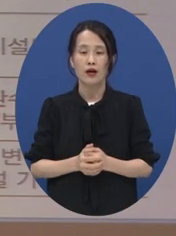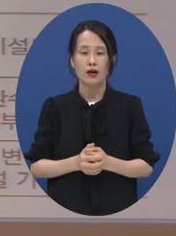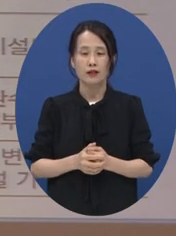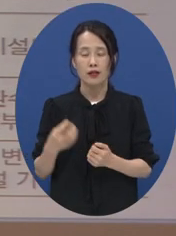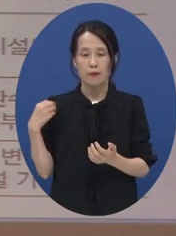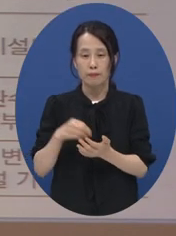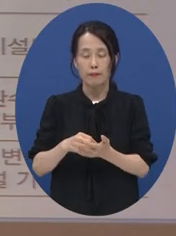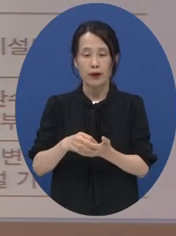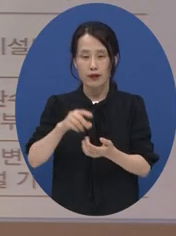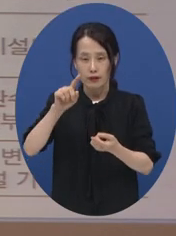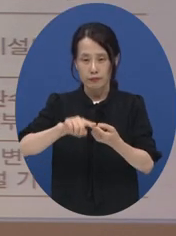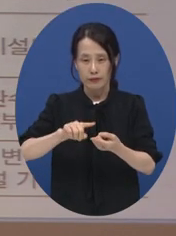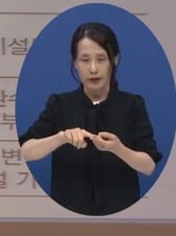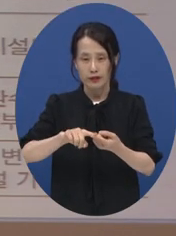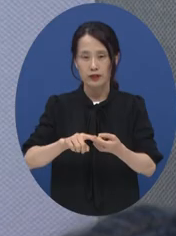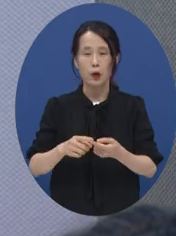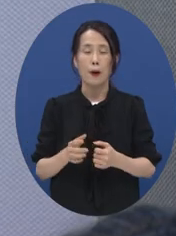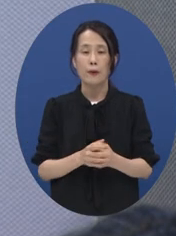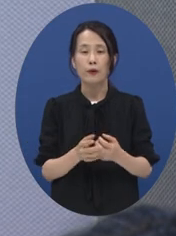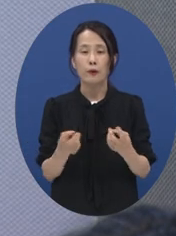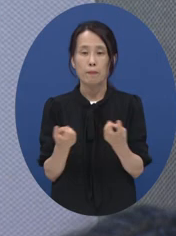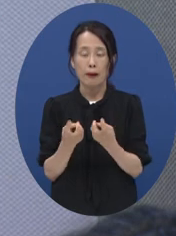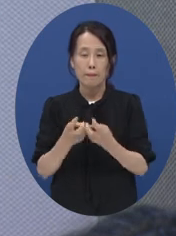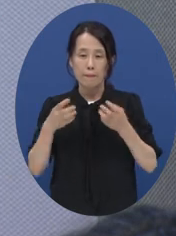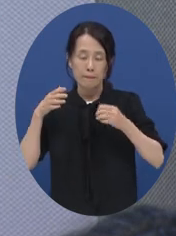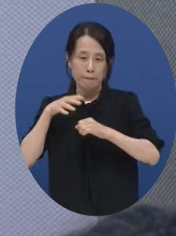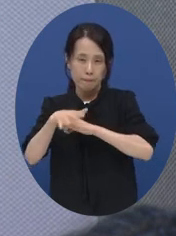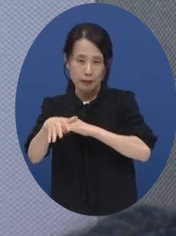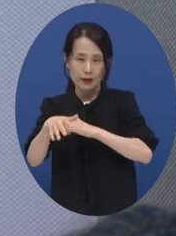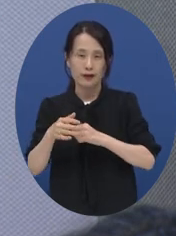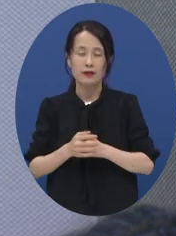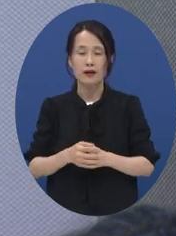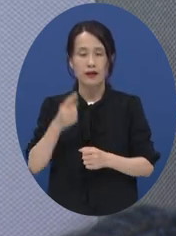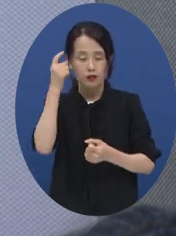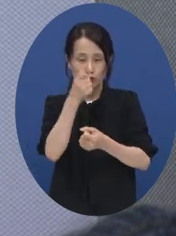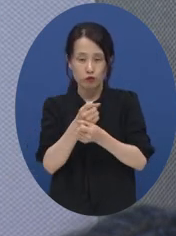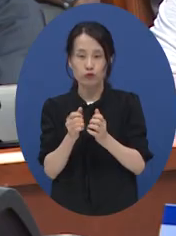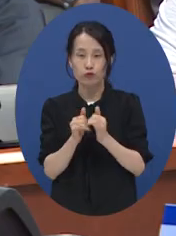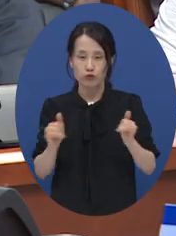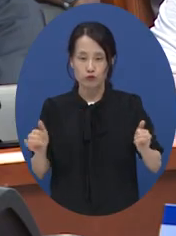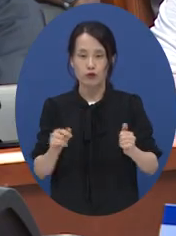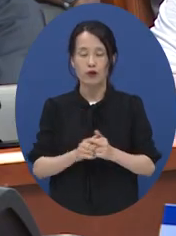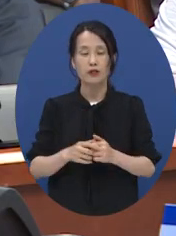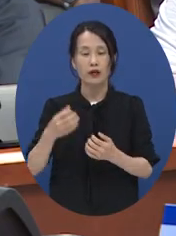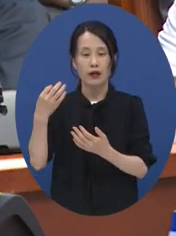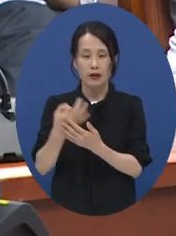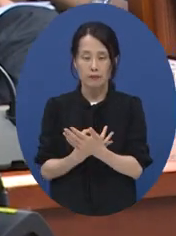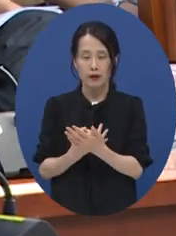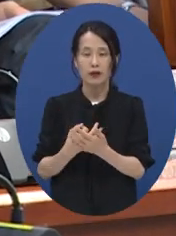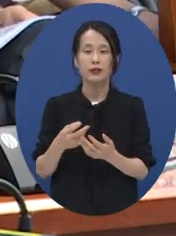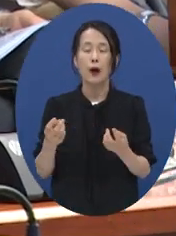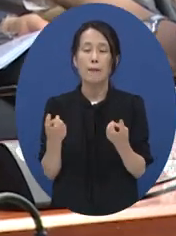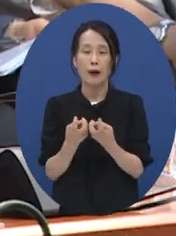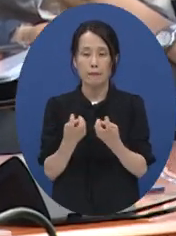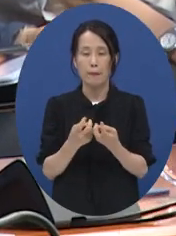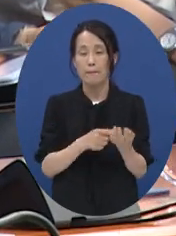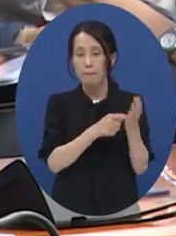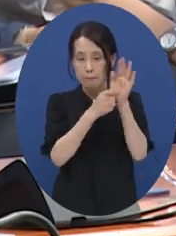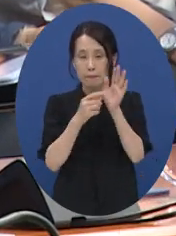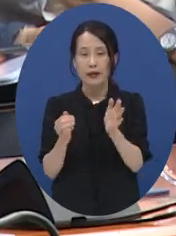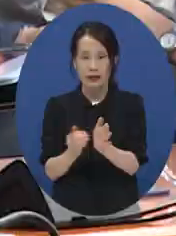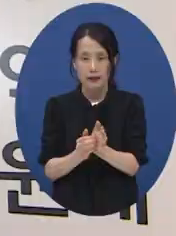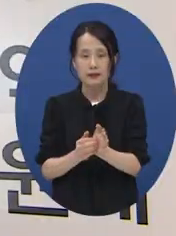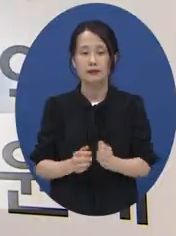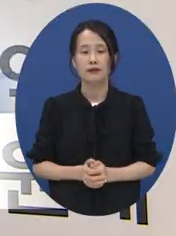환수 실태와 도민 환원제 도입 방향을, 이성용 경기연구원 선임연구위원이 개발이익 도민 환원제 추진 방안을